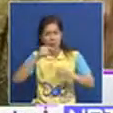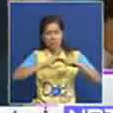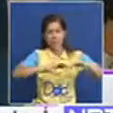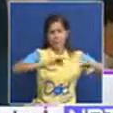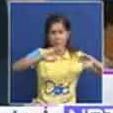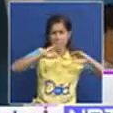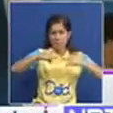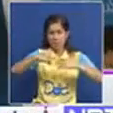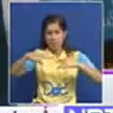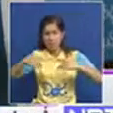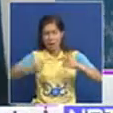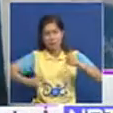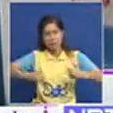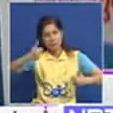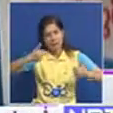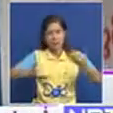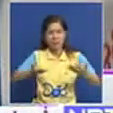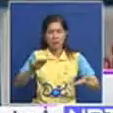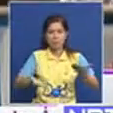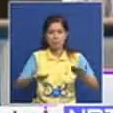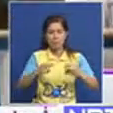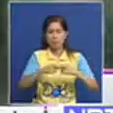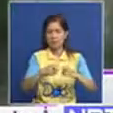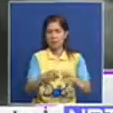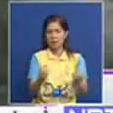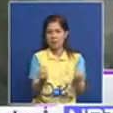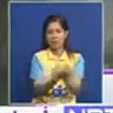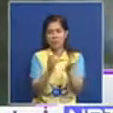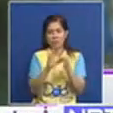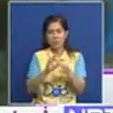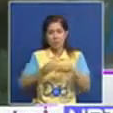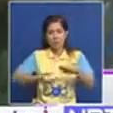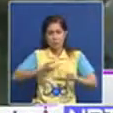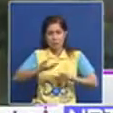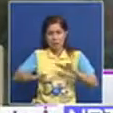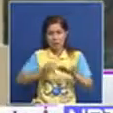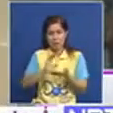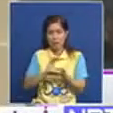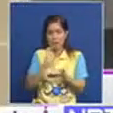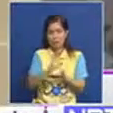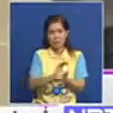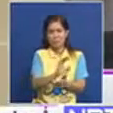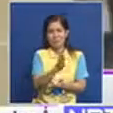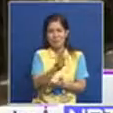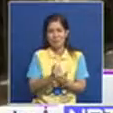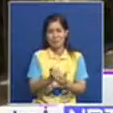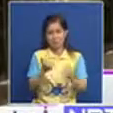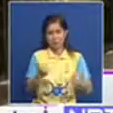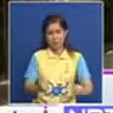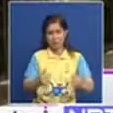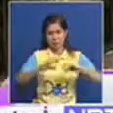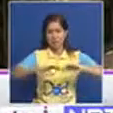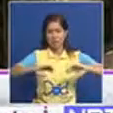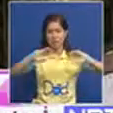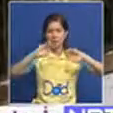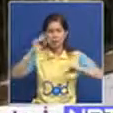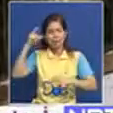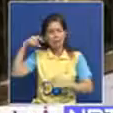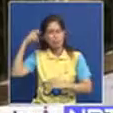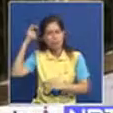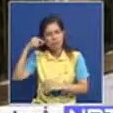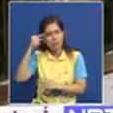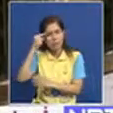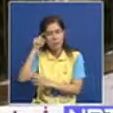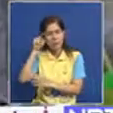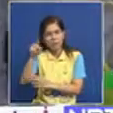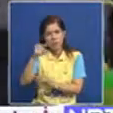ลือกตั้งครั้งนี้ก็จะไม่ส่งผลกระทบต่อด้านการค้าการลงทุนระหว่างประเทศเพราะเชื่อว่าปัจจุบันนั้นเมียนมาให้ความสำคัญด้านเศรษฐกิจมากขึ้นแต่ว่าหากรัฐ